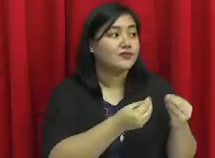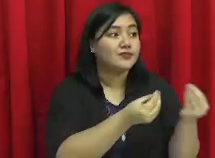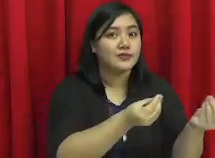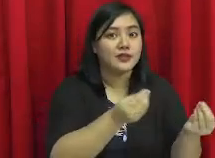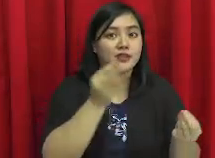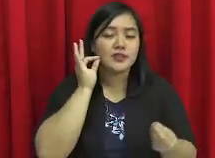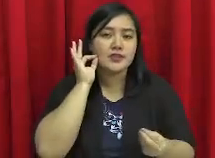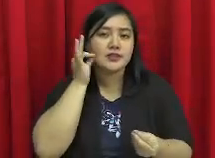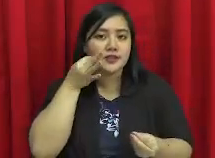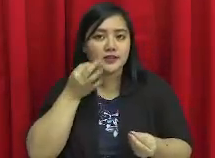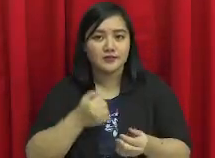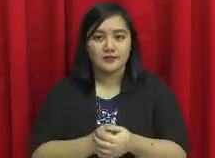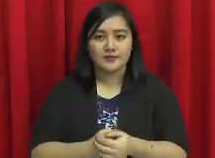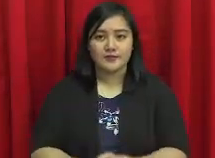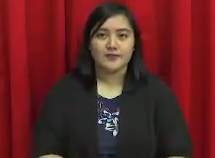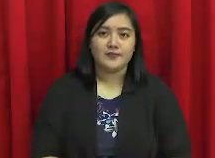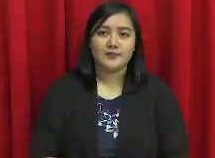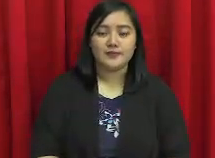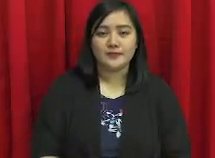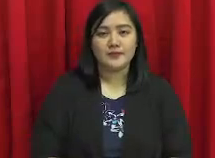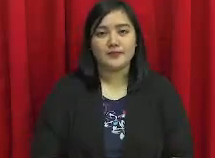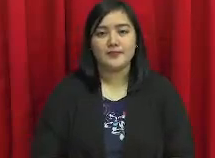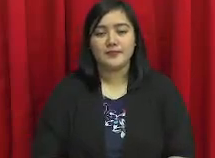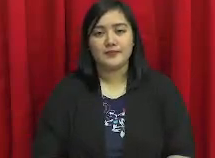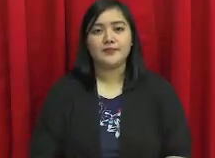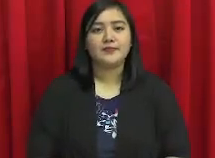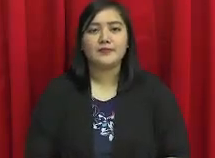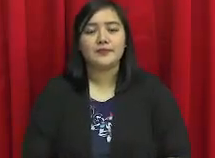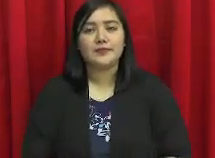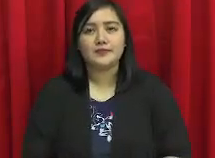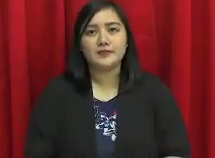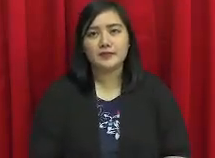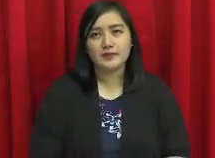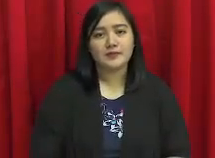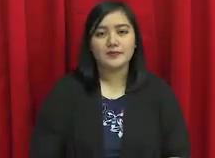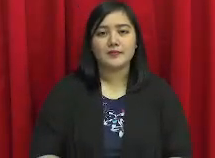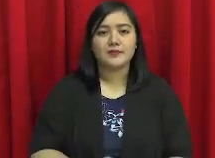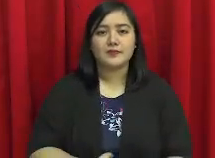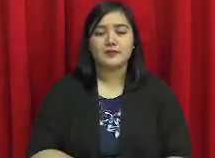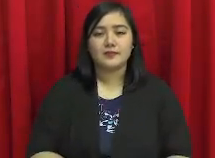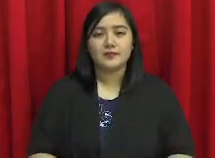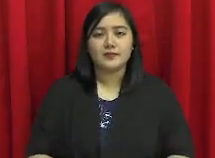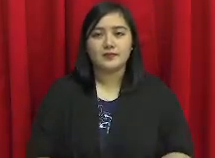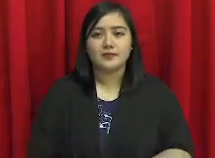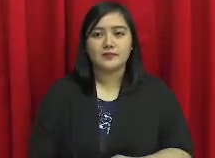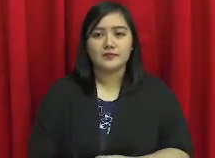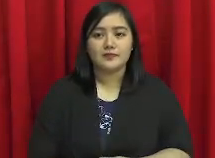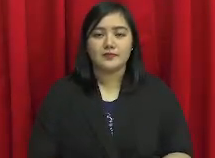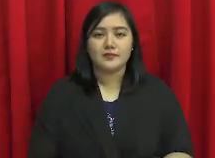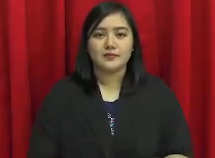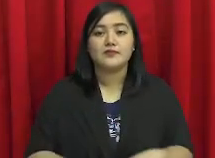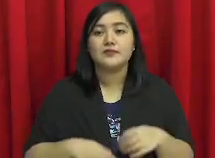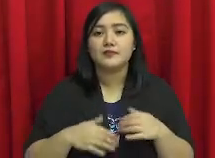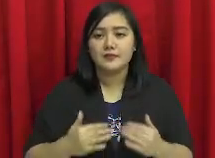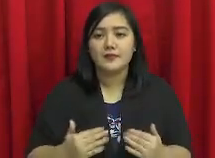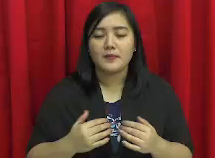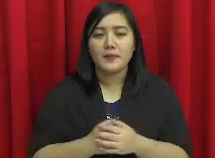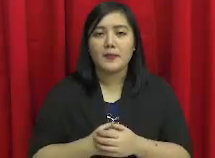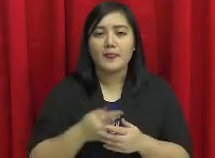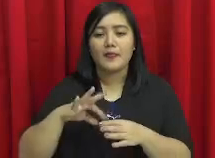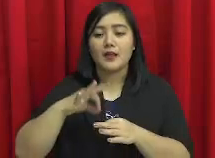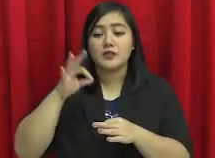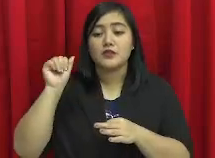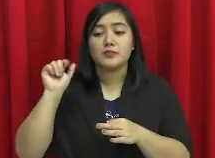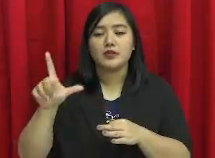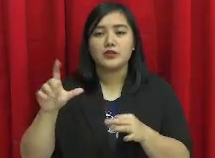ngayon, alam naman niya yun. You see, nakikita, ang gusto ko makita dito, Sir Conrad, ha, yung spiritual growth. Ha? Yeah. Kung